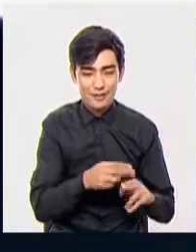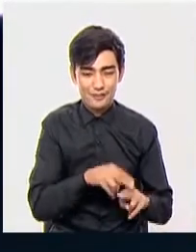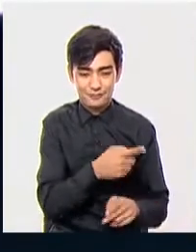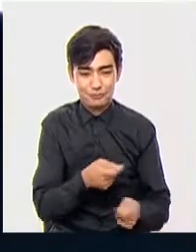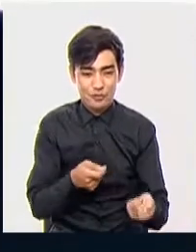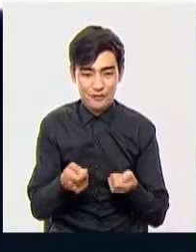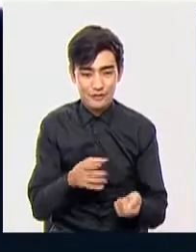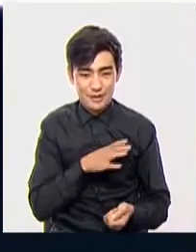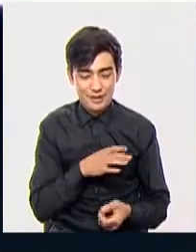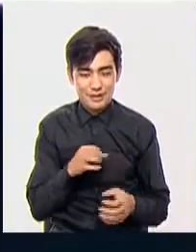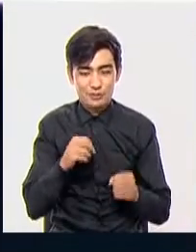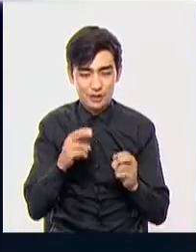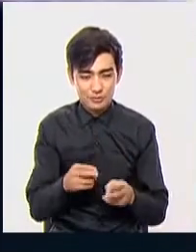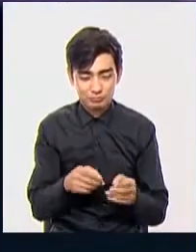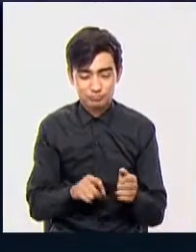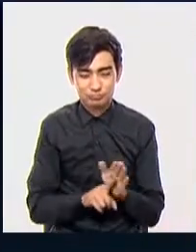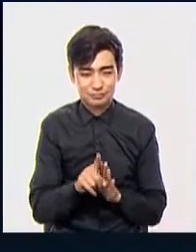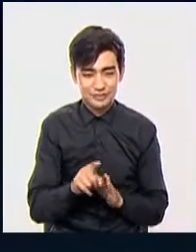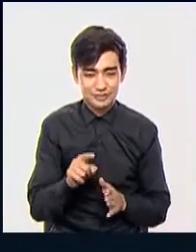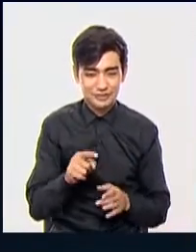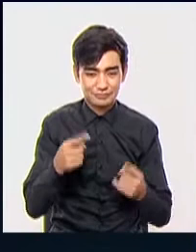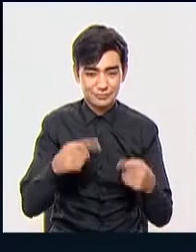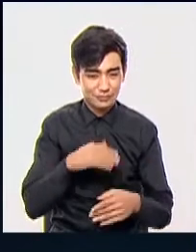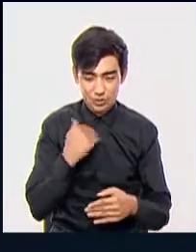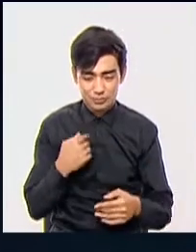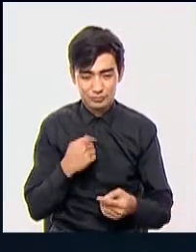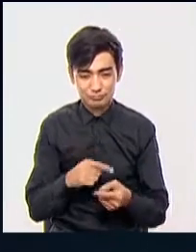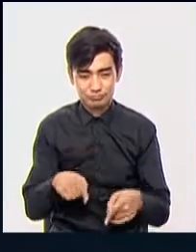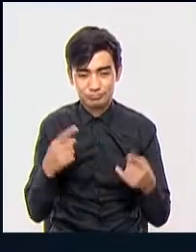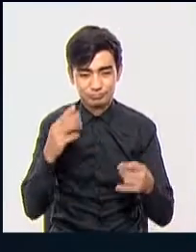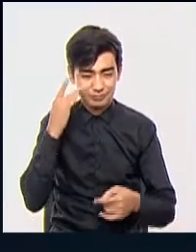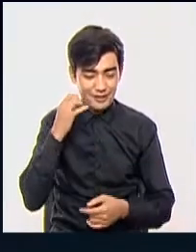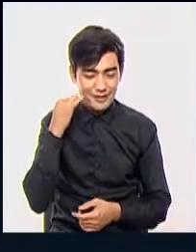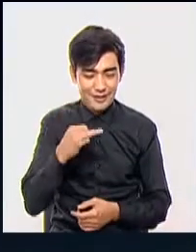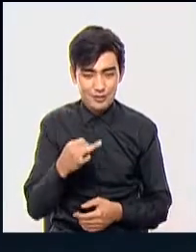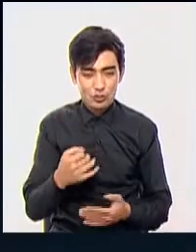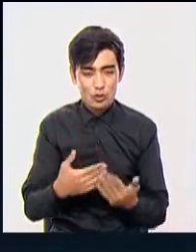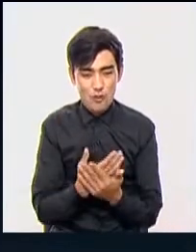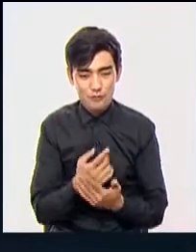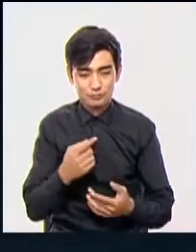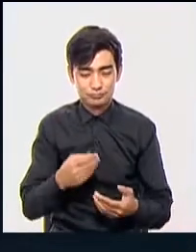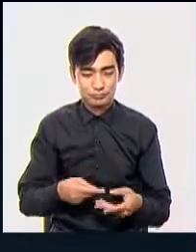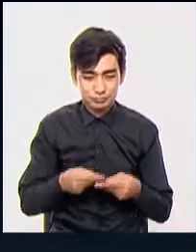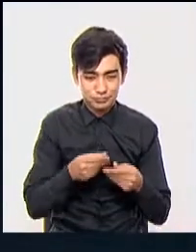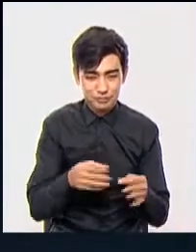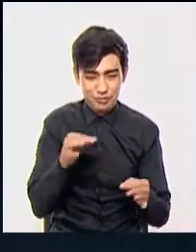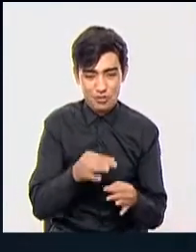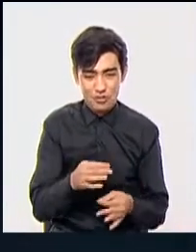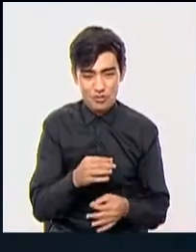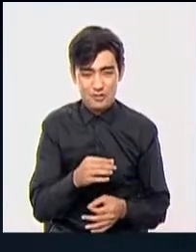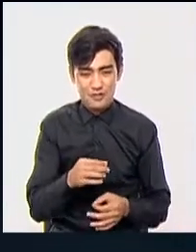ряд антикризисных мер. Казахгаз решили создать новое подразделение и активно вовлекать в